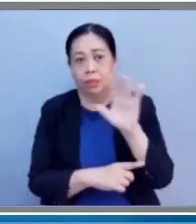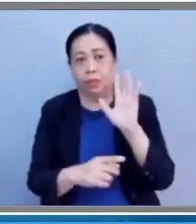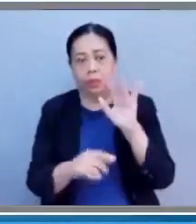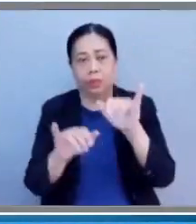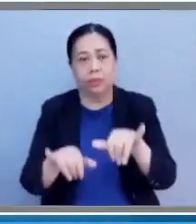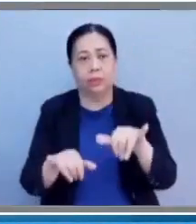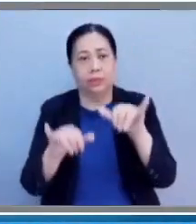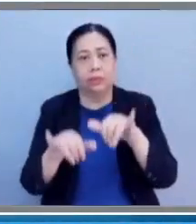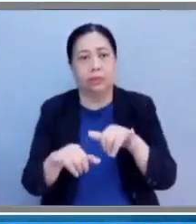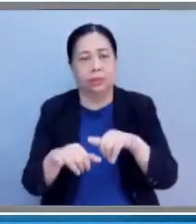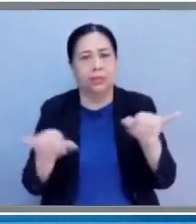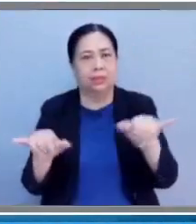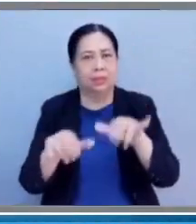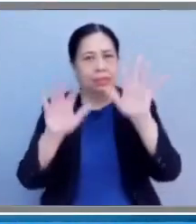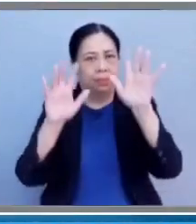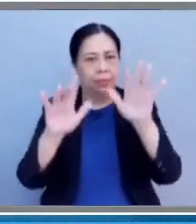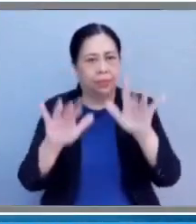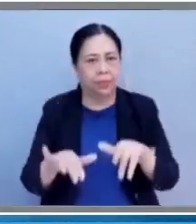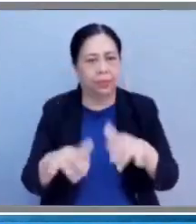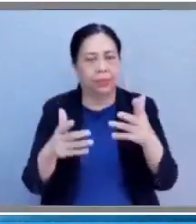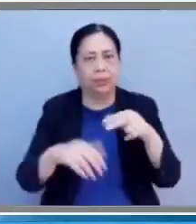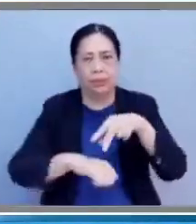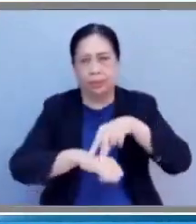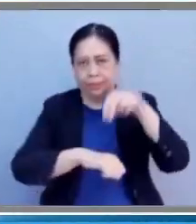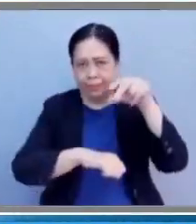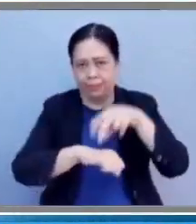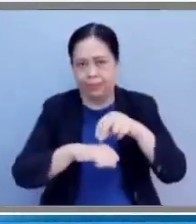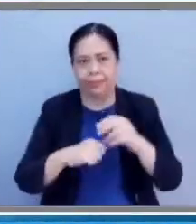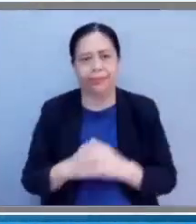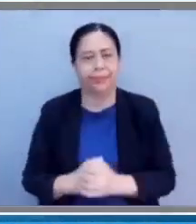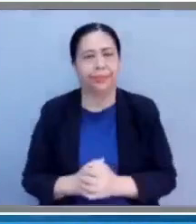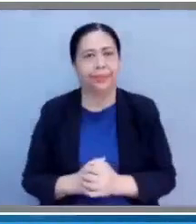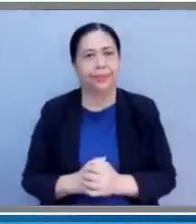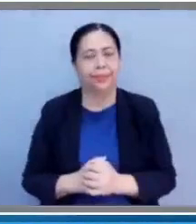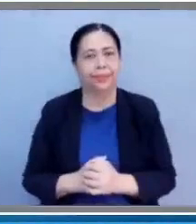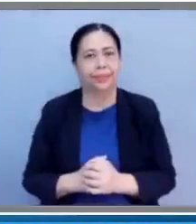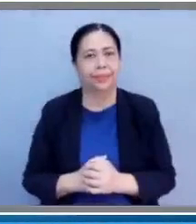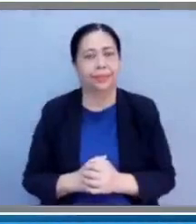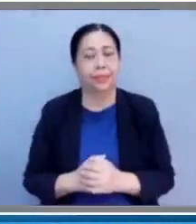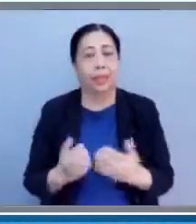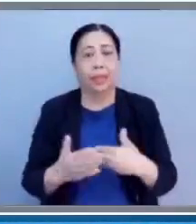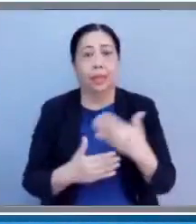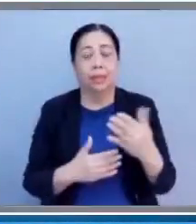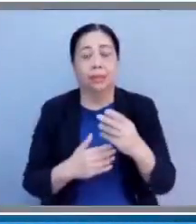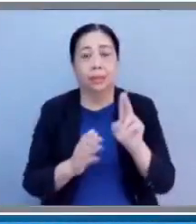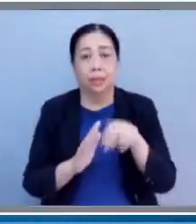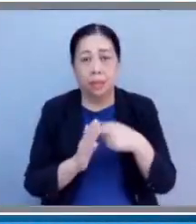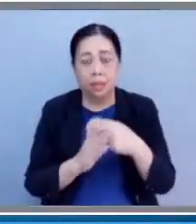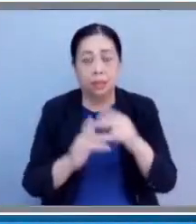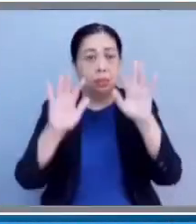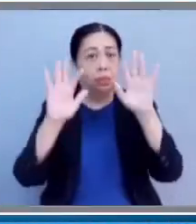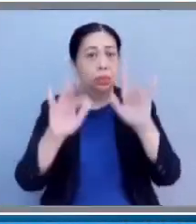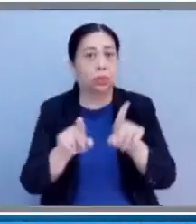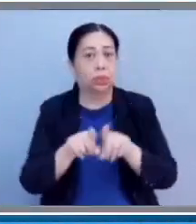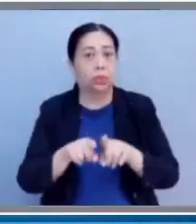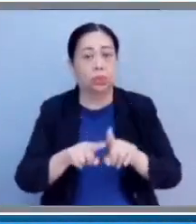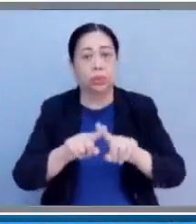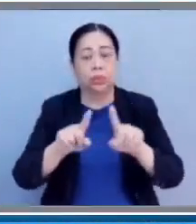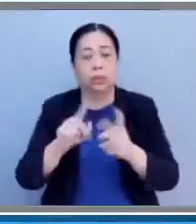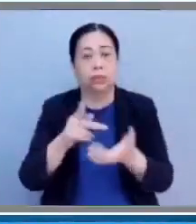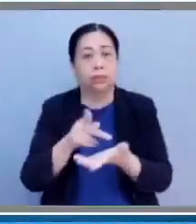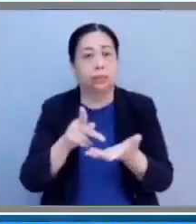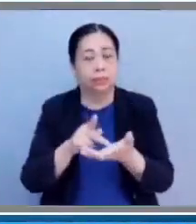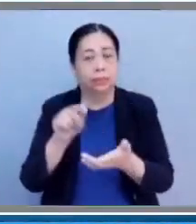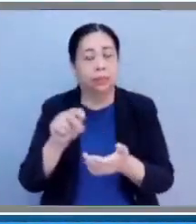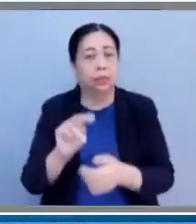ang kaparehong babala sa Camarines Norte. Sa masusunod na oras, uulanin din ang ilang panig ng